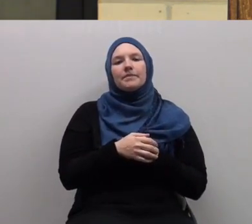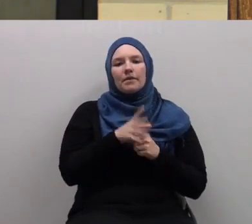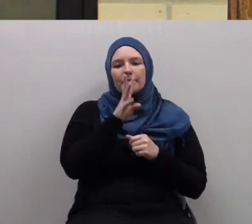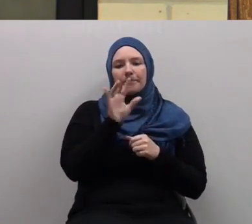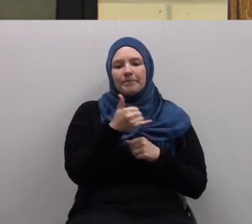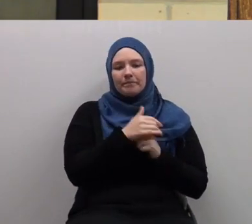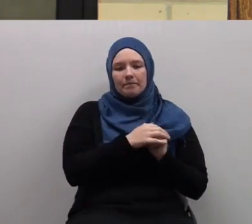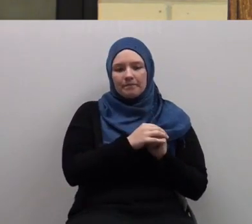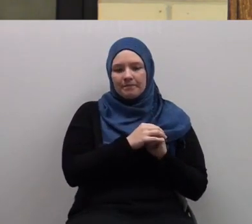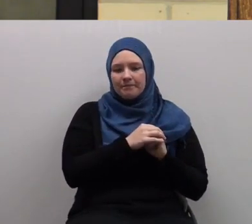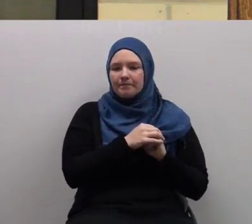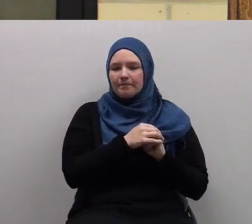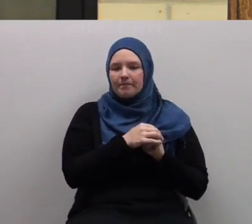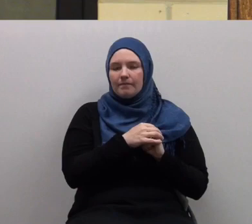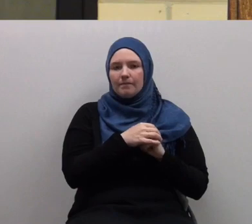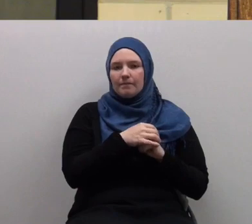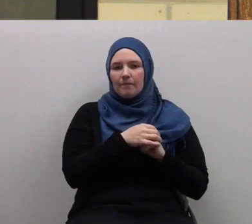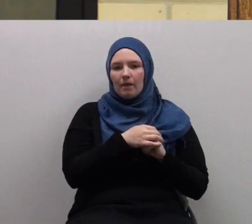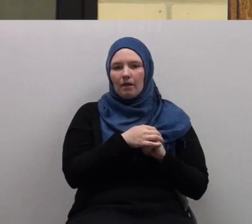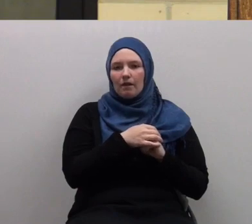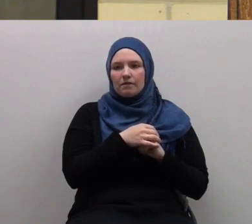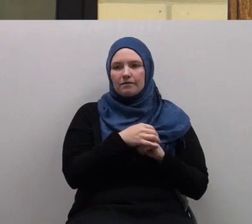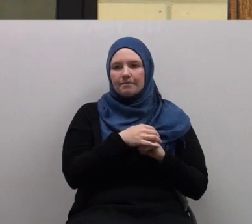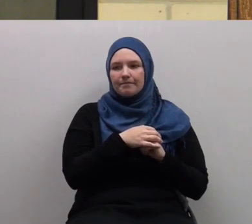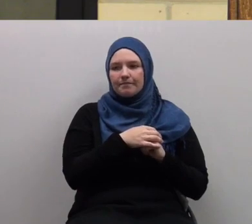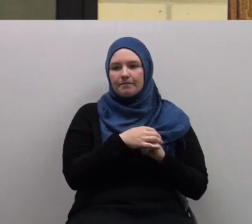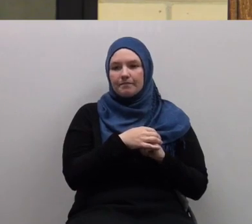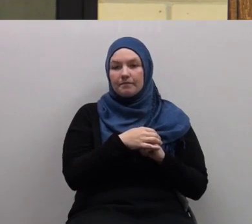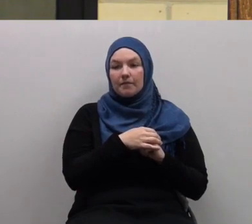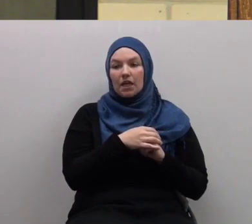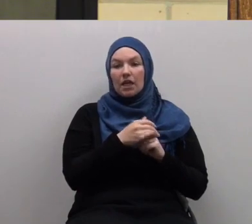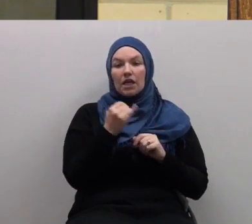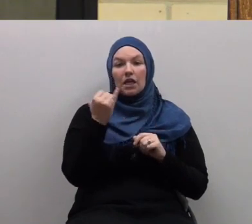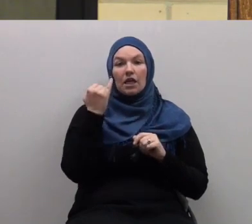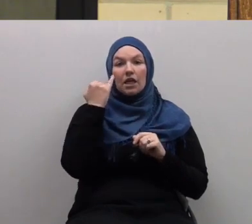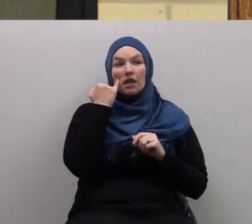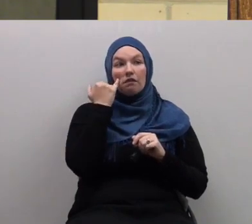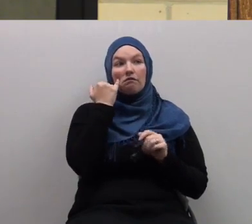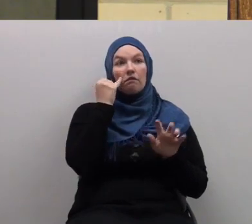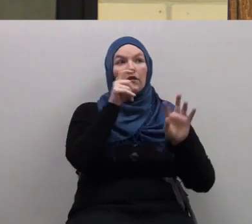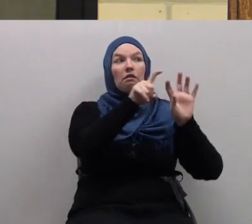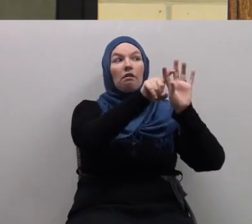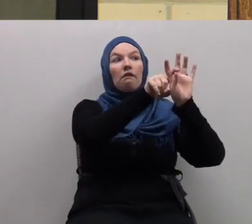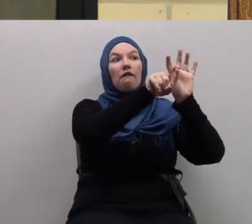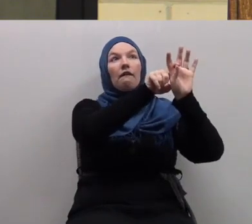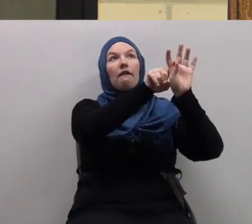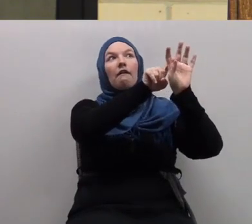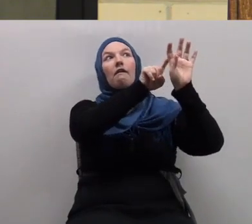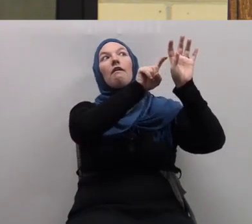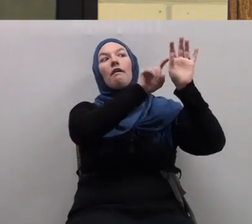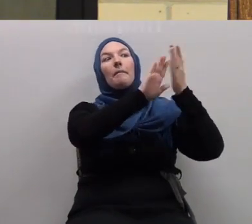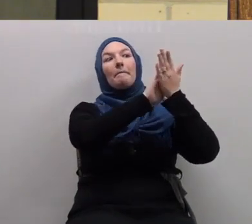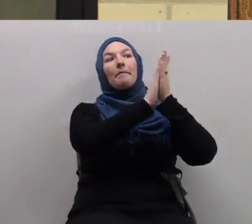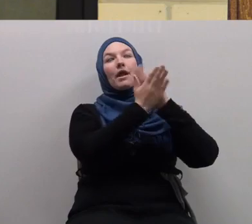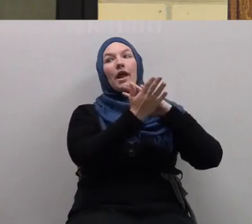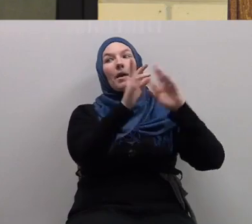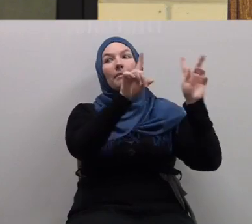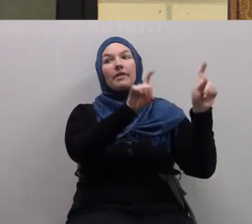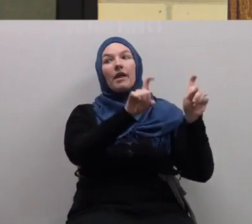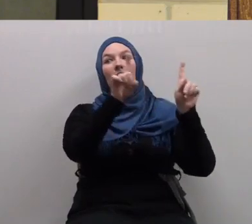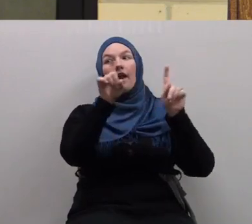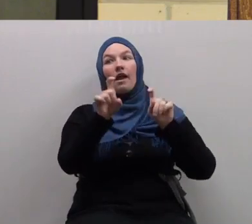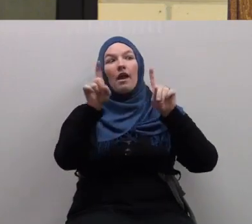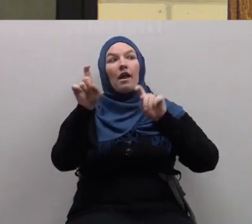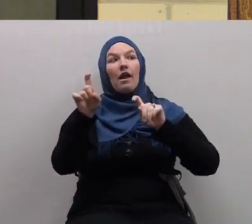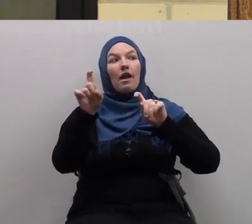وَإِنْ أَصَابَتْهُ فِتْنَةٌ. If he is tested by any tumult,